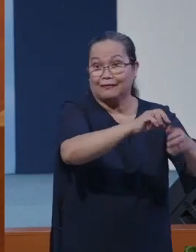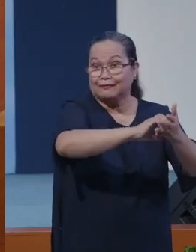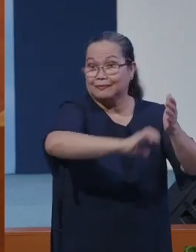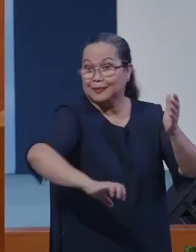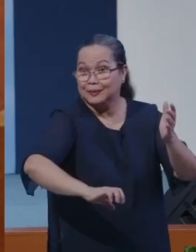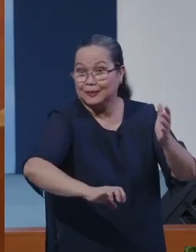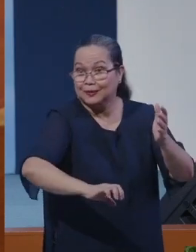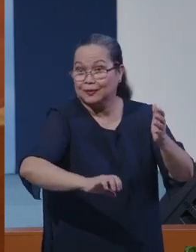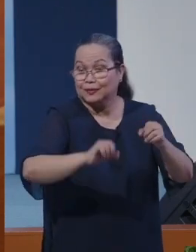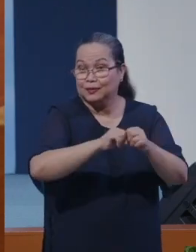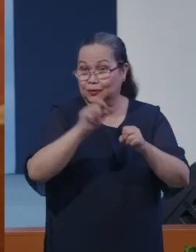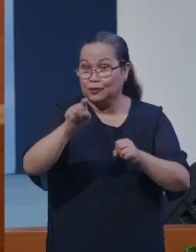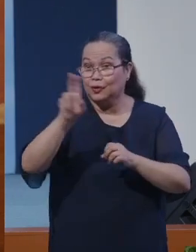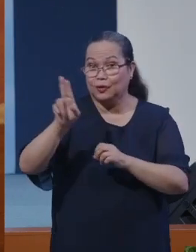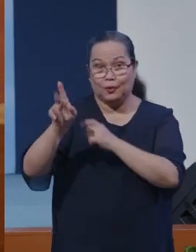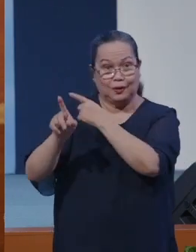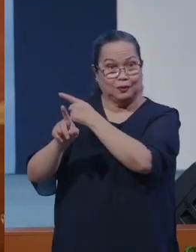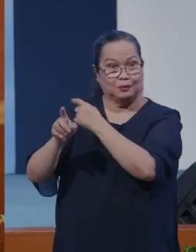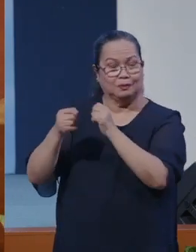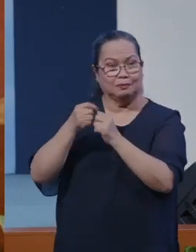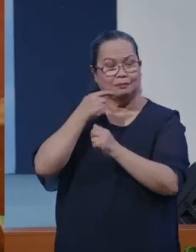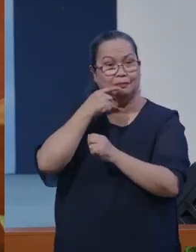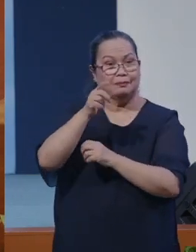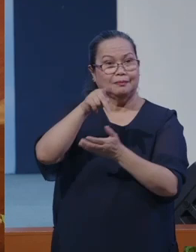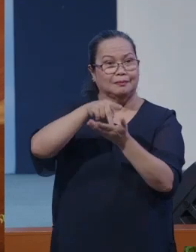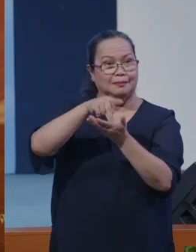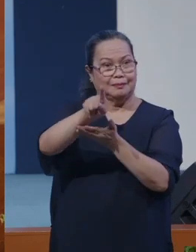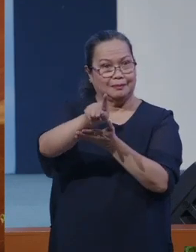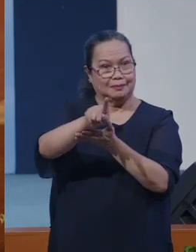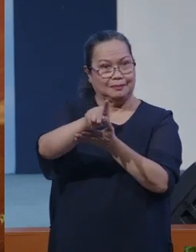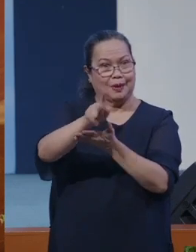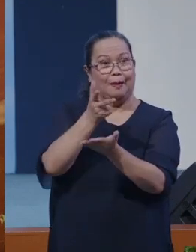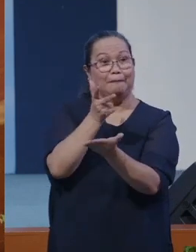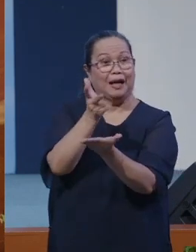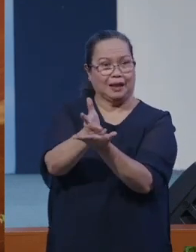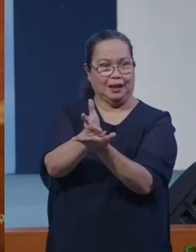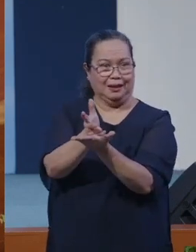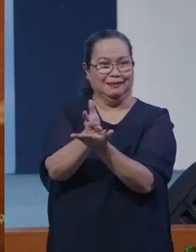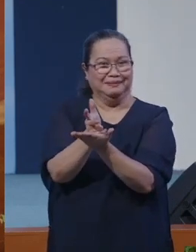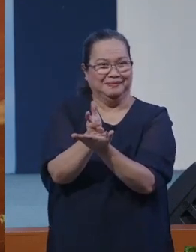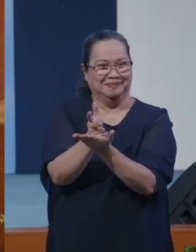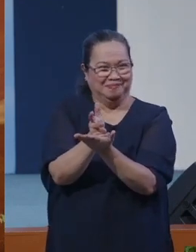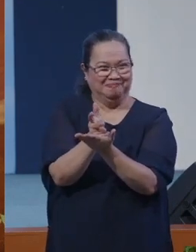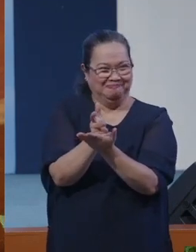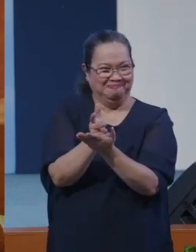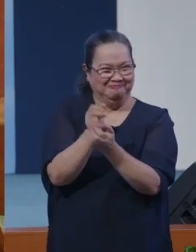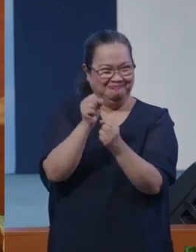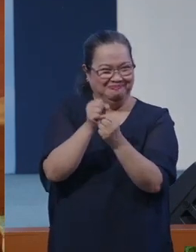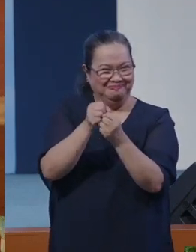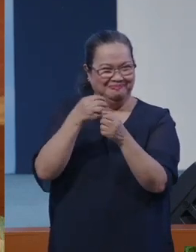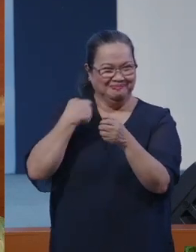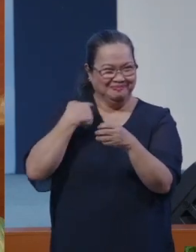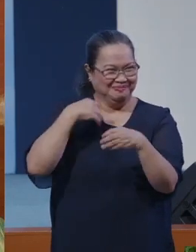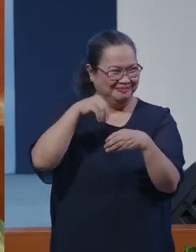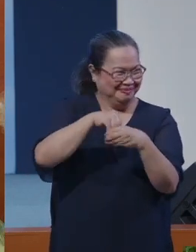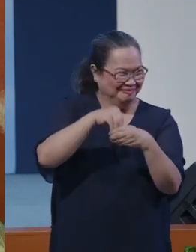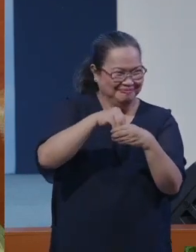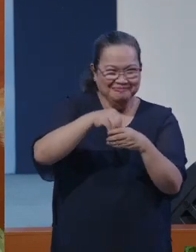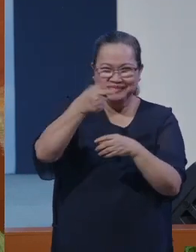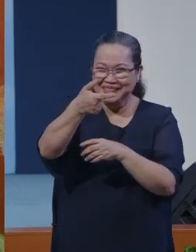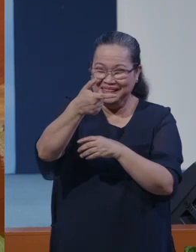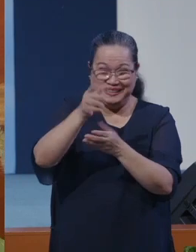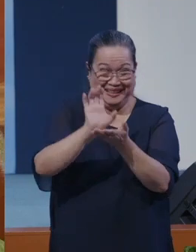Ito lang dalhin nyo. Saka pambayad sa parking na barya. Tapos maglagay kayo ng pera sa GCash, sa Maya